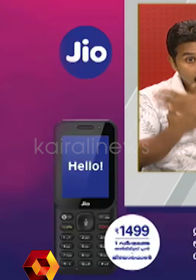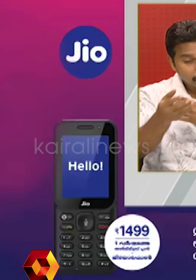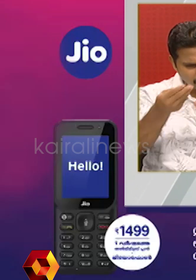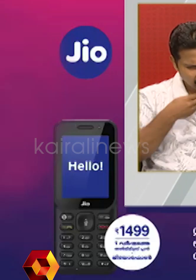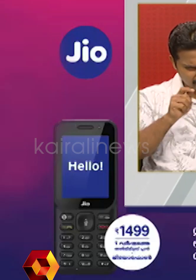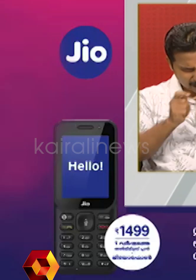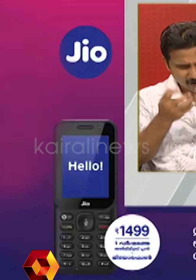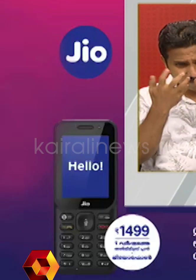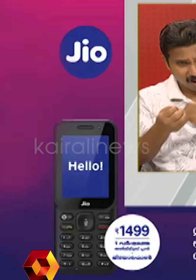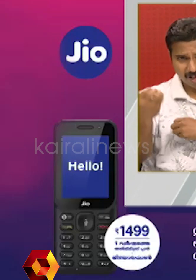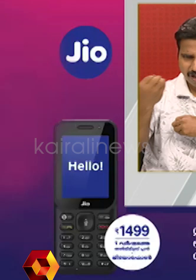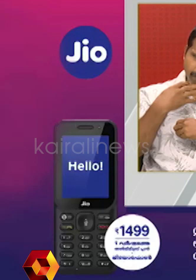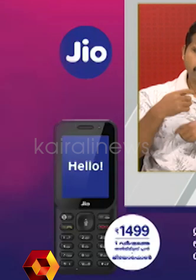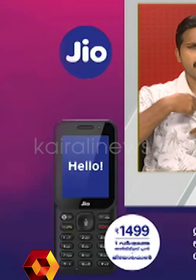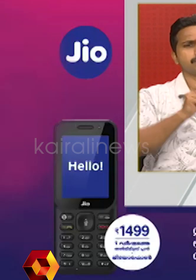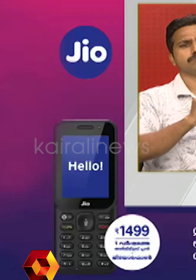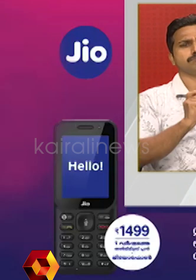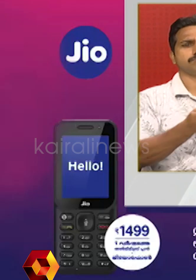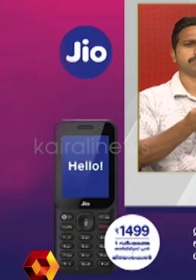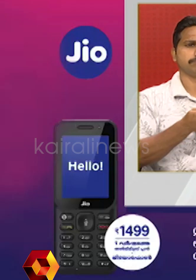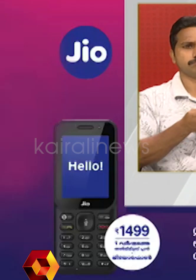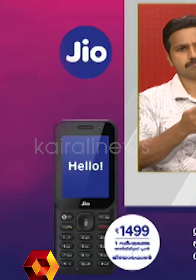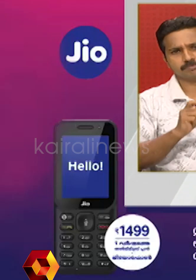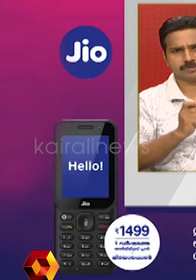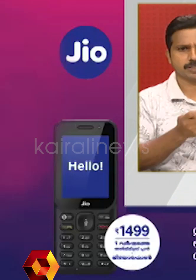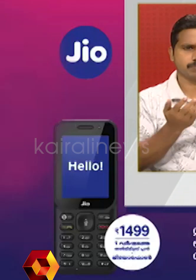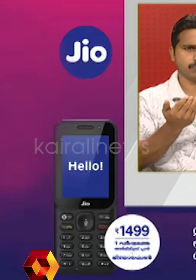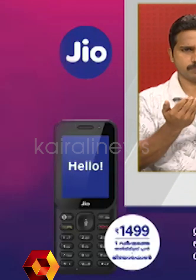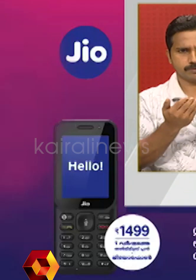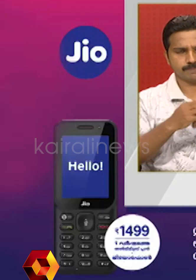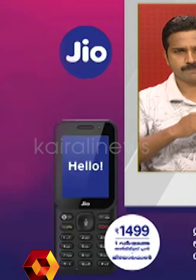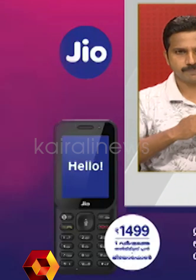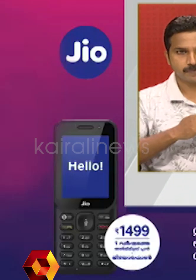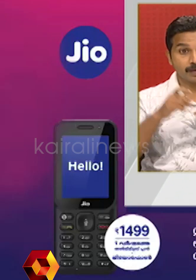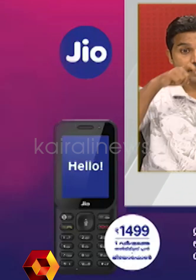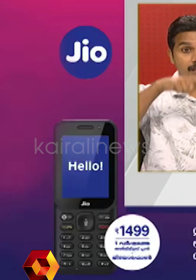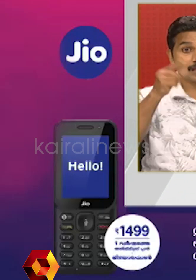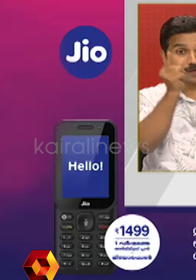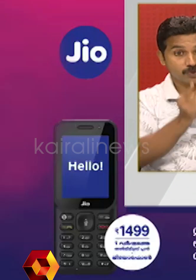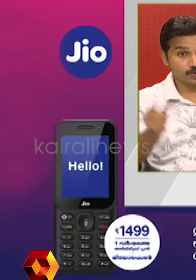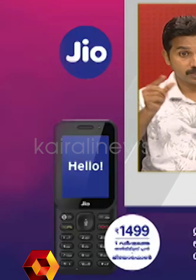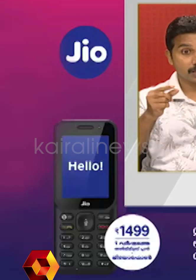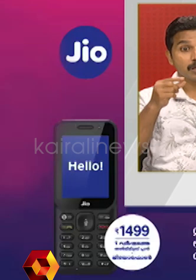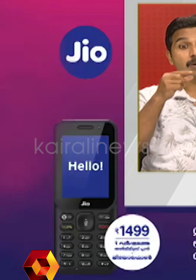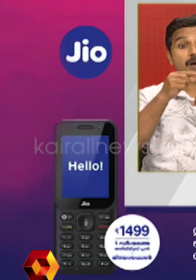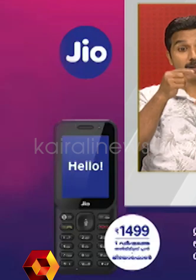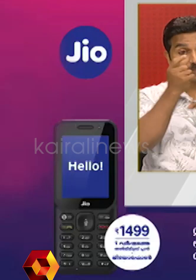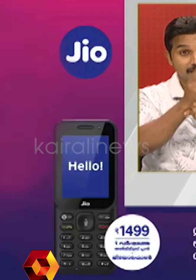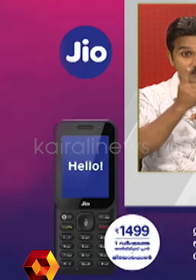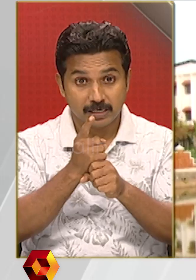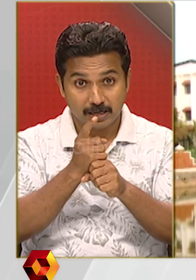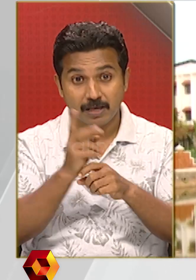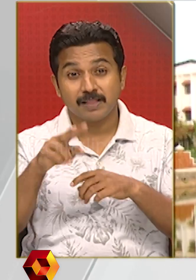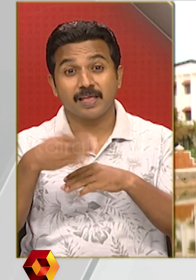മാറ്റം ആവശ്യം അവരെപ്പെട്ടിട്ടുണ്ടെങ്കിൽ ഞങ്ങൾ അത് മാറ്റാം. കേരള സർവകലാശാലയിലെ പ്രൊഫസർ ജെ പ്രഭാഷ്,